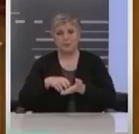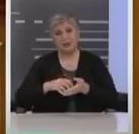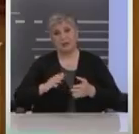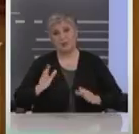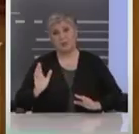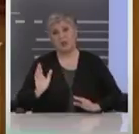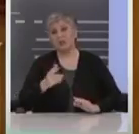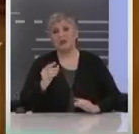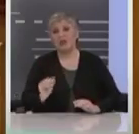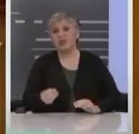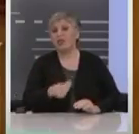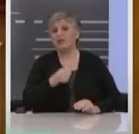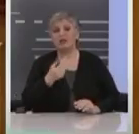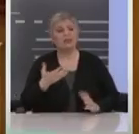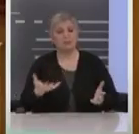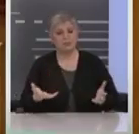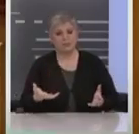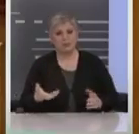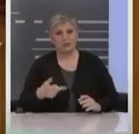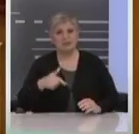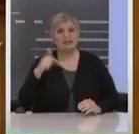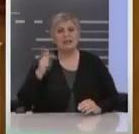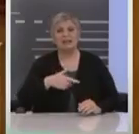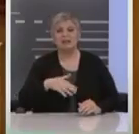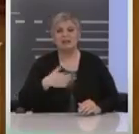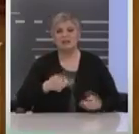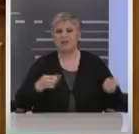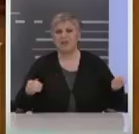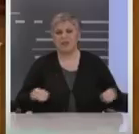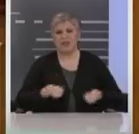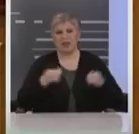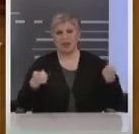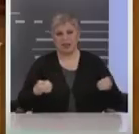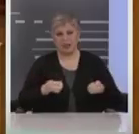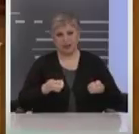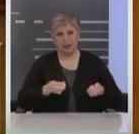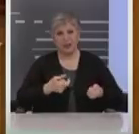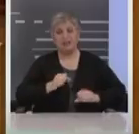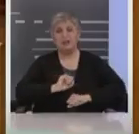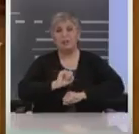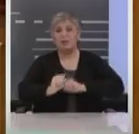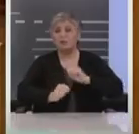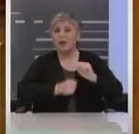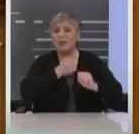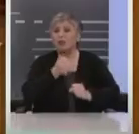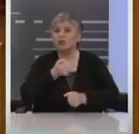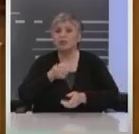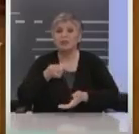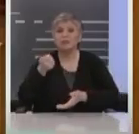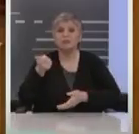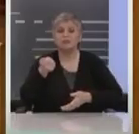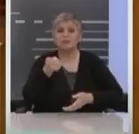αυτό, θα εξαπολύατε ένα τεράστιο πογκρόμ να μειώσετε τις δαπάνες εκεί όπου